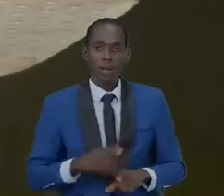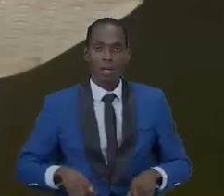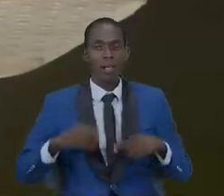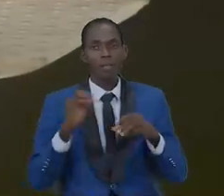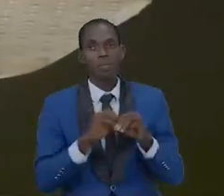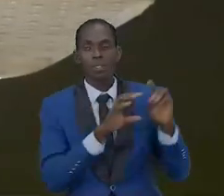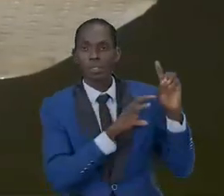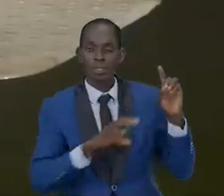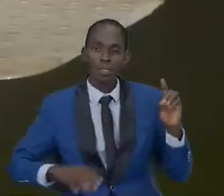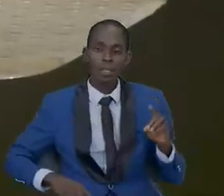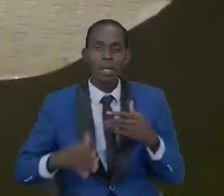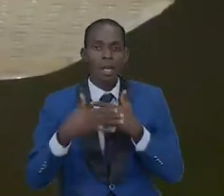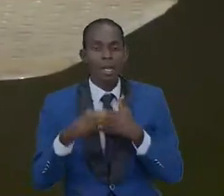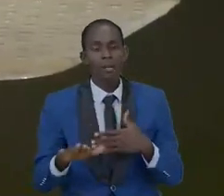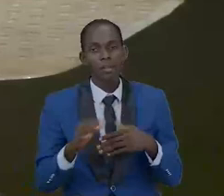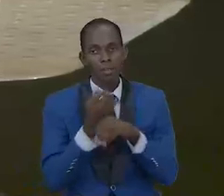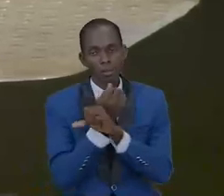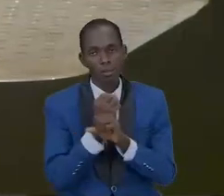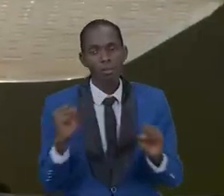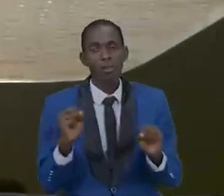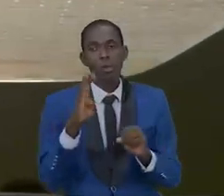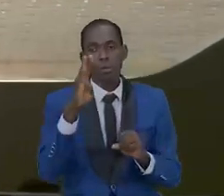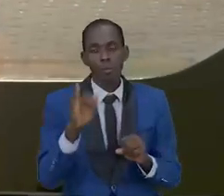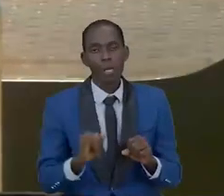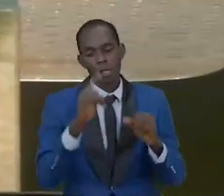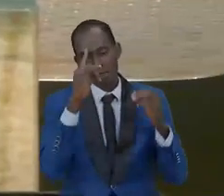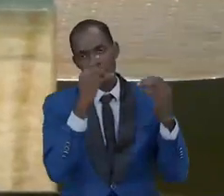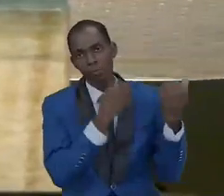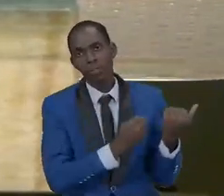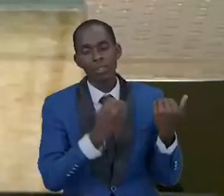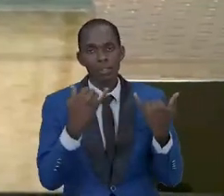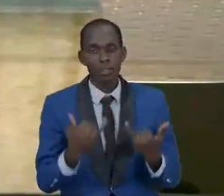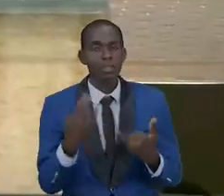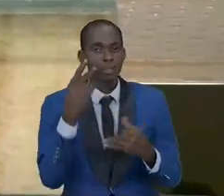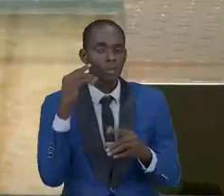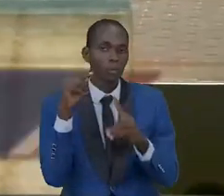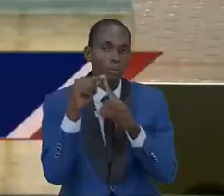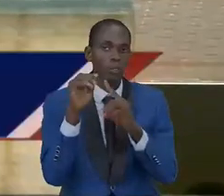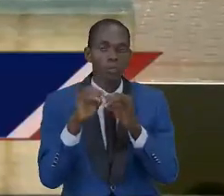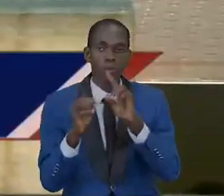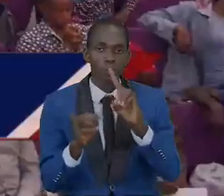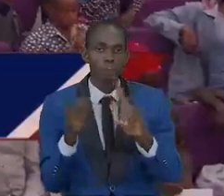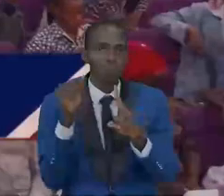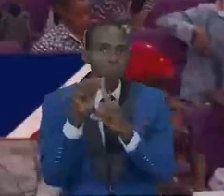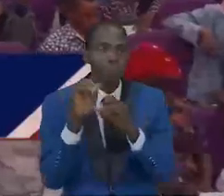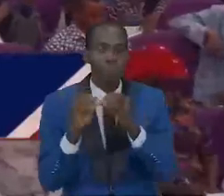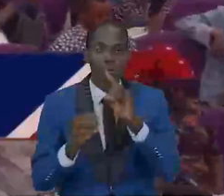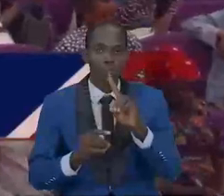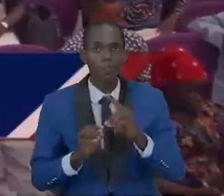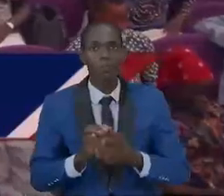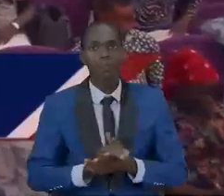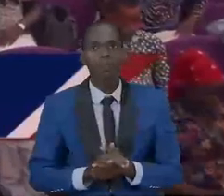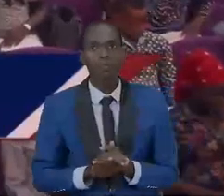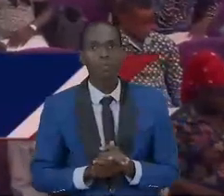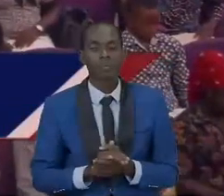après la justification par la foi remontons au premier point premier point c'est